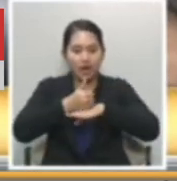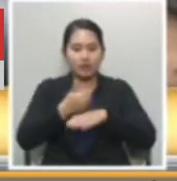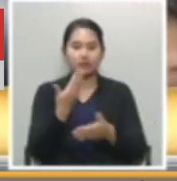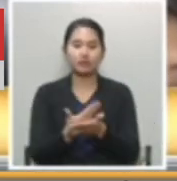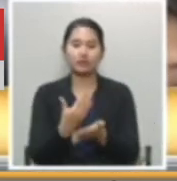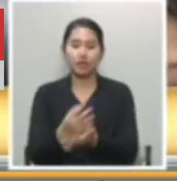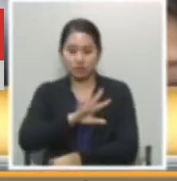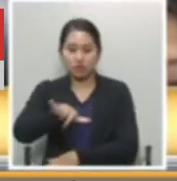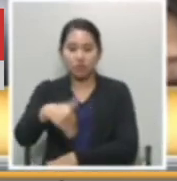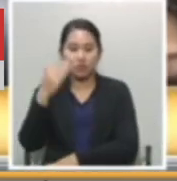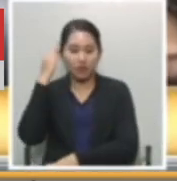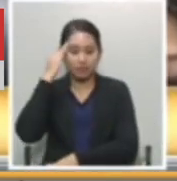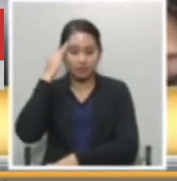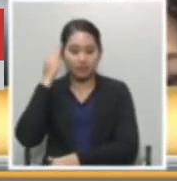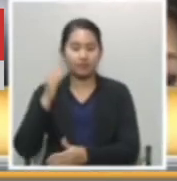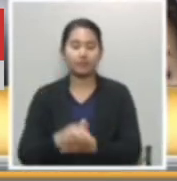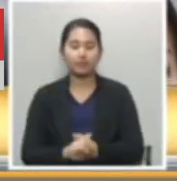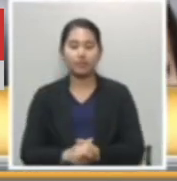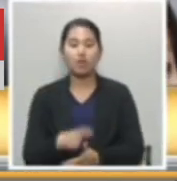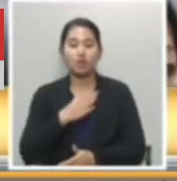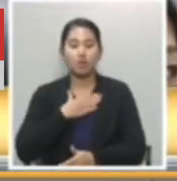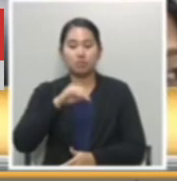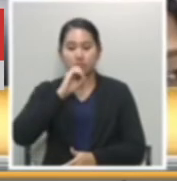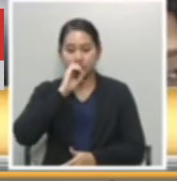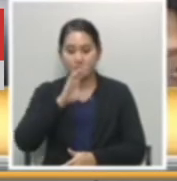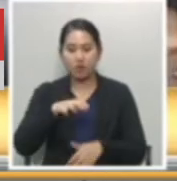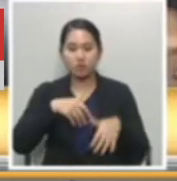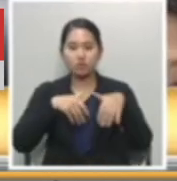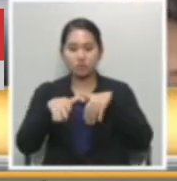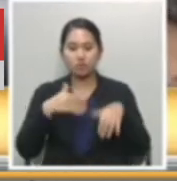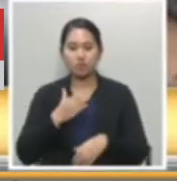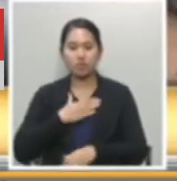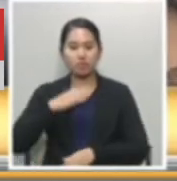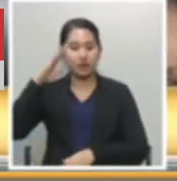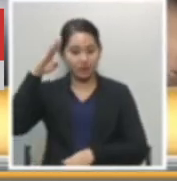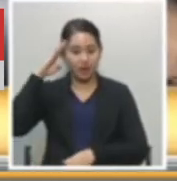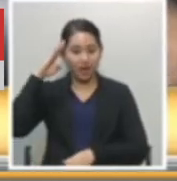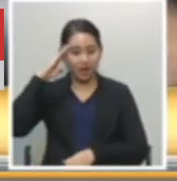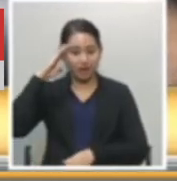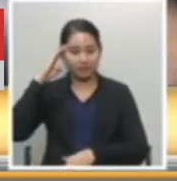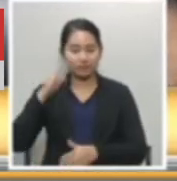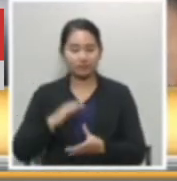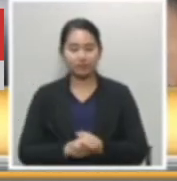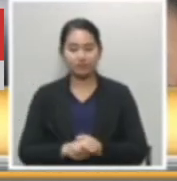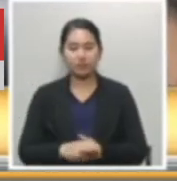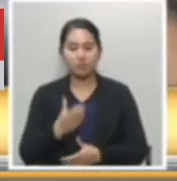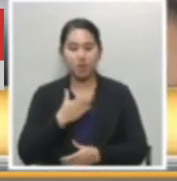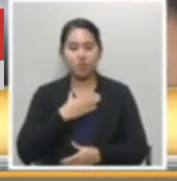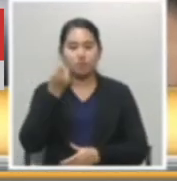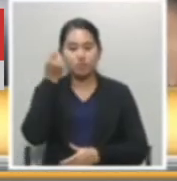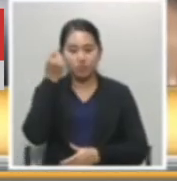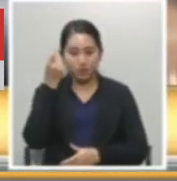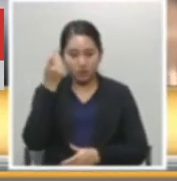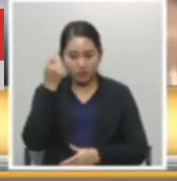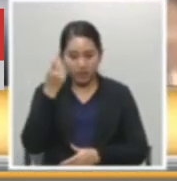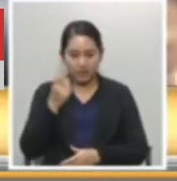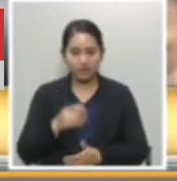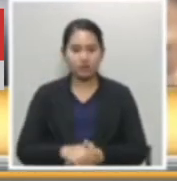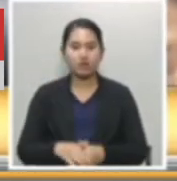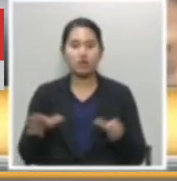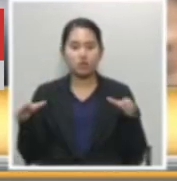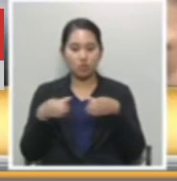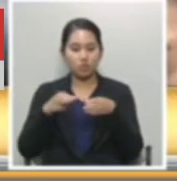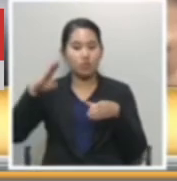ประชาชนทราบผมกราบเรียนท่านประธานผมเป็นทหารนะครับ ผมเข้าใจครับกองทัพเองก็มีความจำ